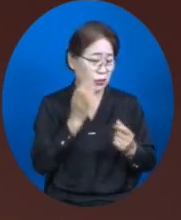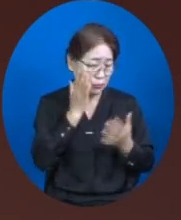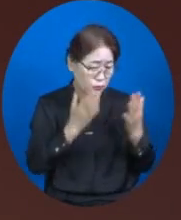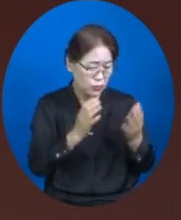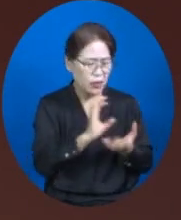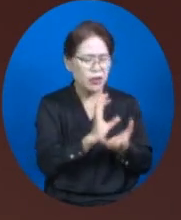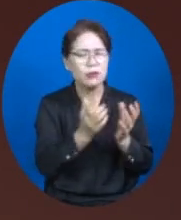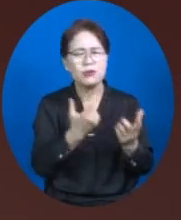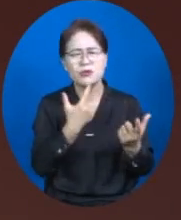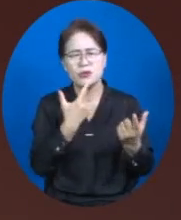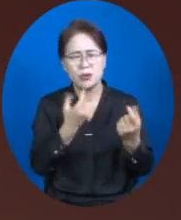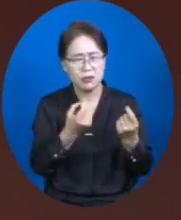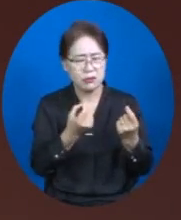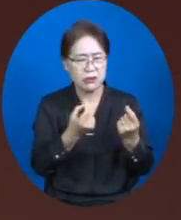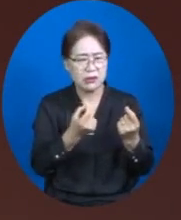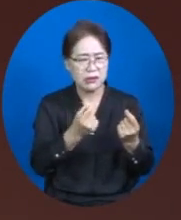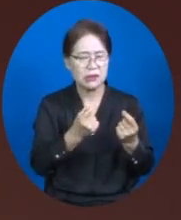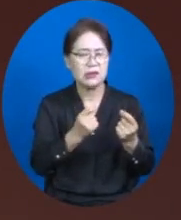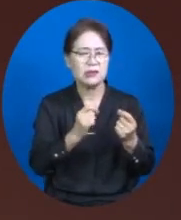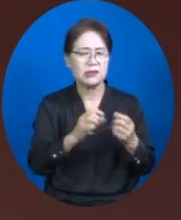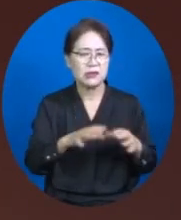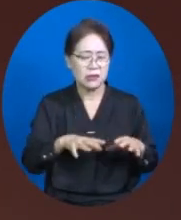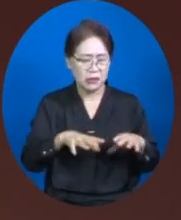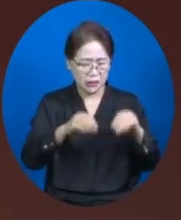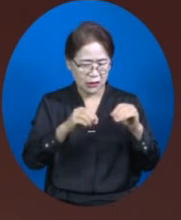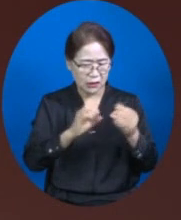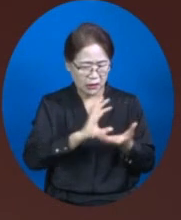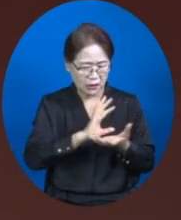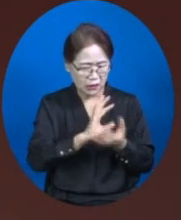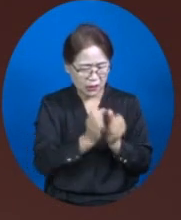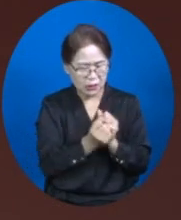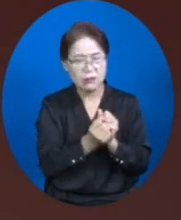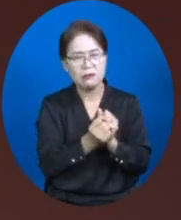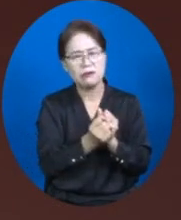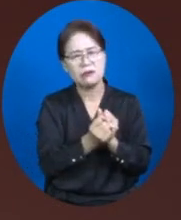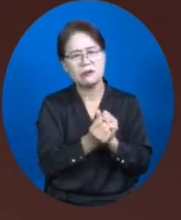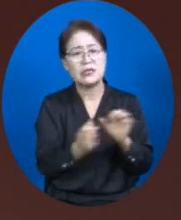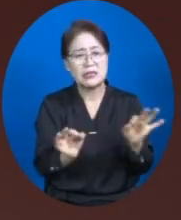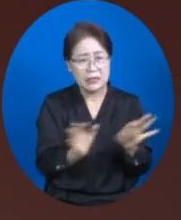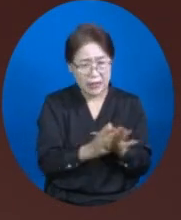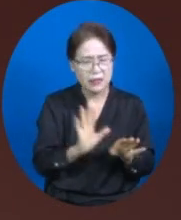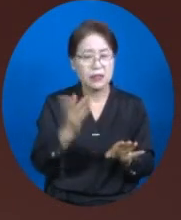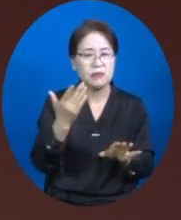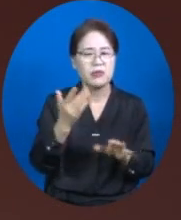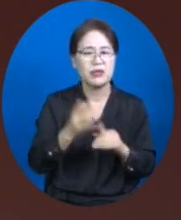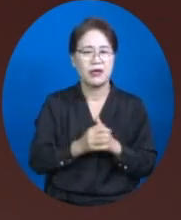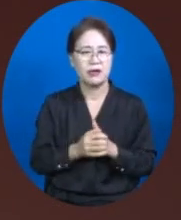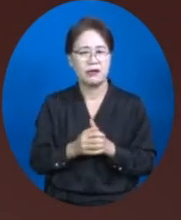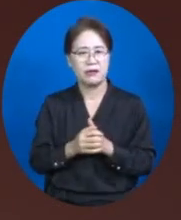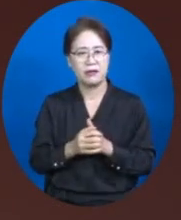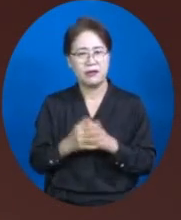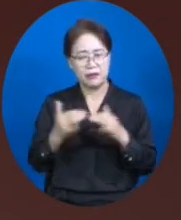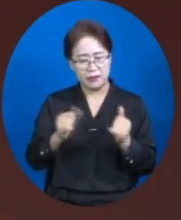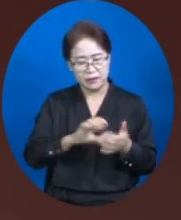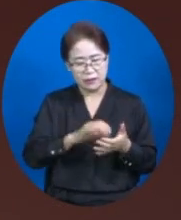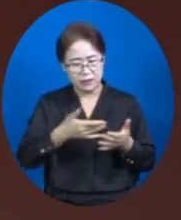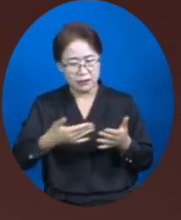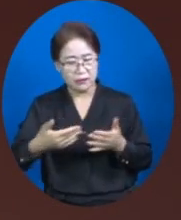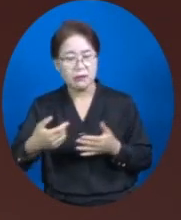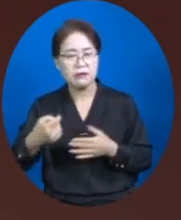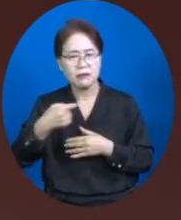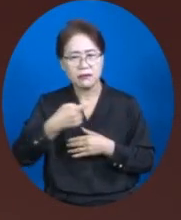금방 시들고 변하고 떨어지고 맙니다 시간이 흐르면 여러분 우리의 아름다움도 변하고 젊음도